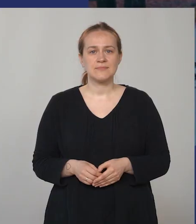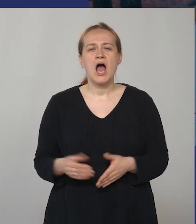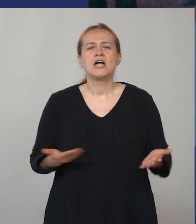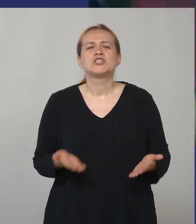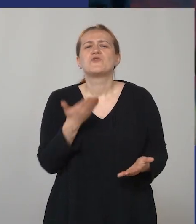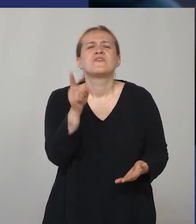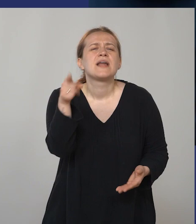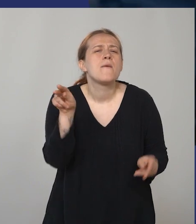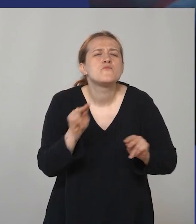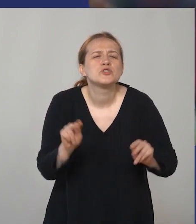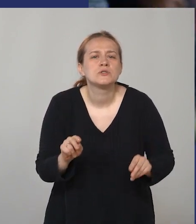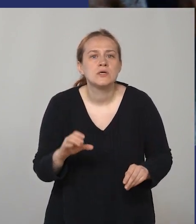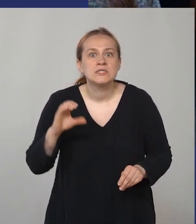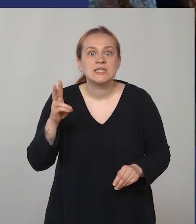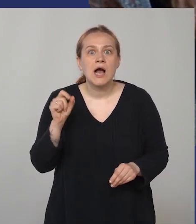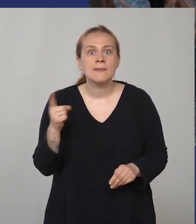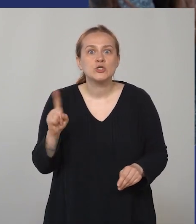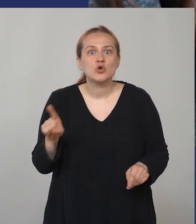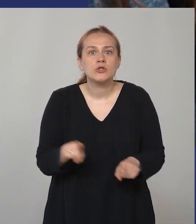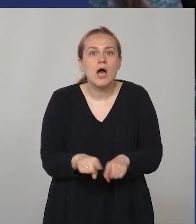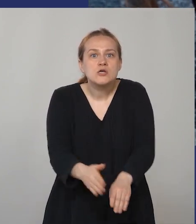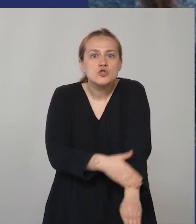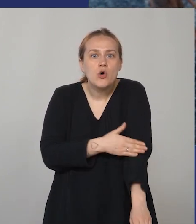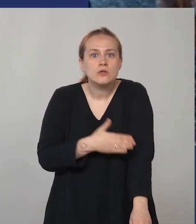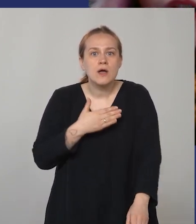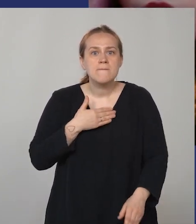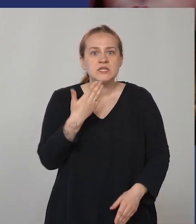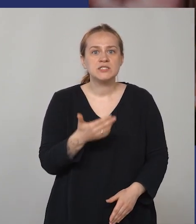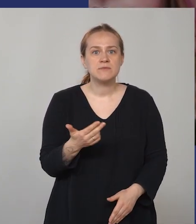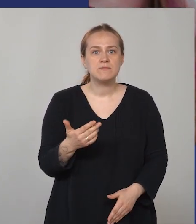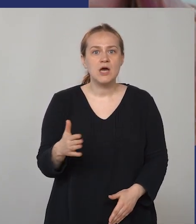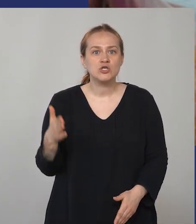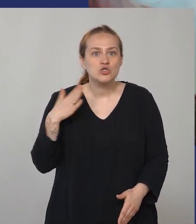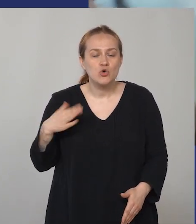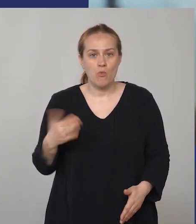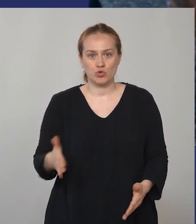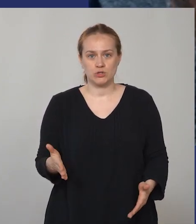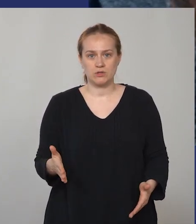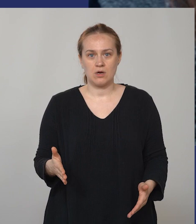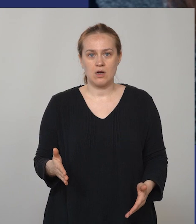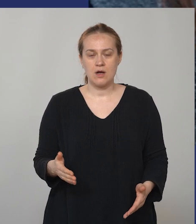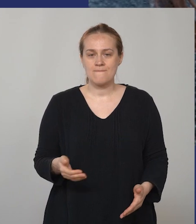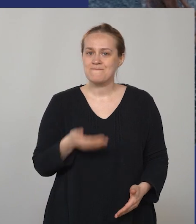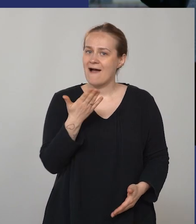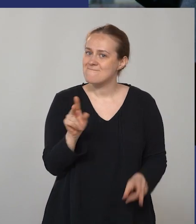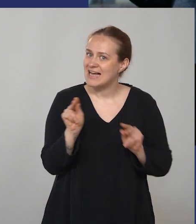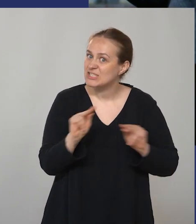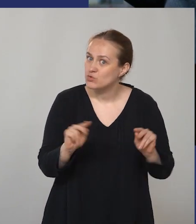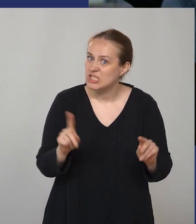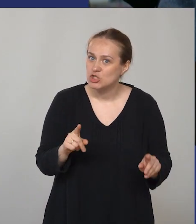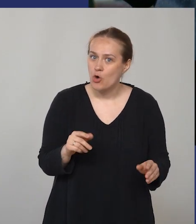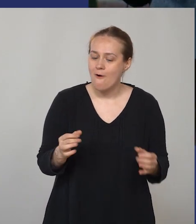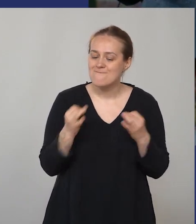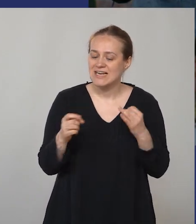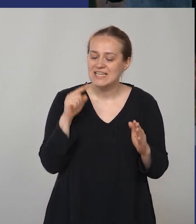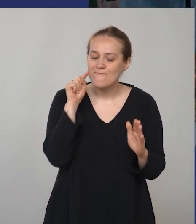Ты к чему вы там учите? Скала, ты чего так долго? Мы уже тебя полчаса за магазином ждем. А вас не учили, что в разговор